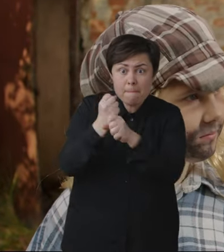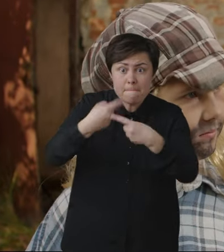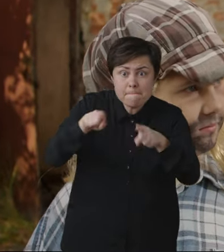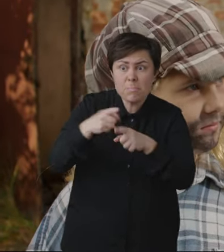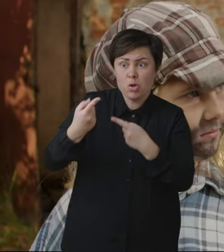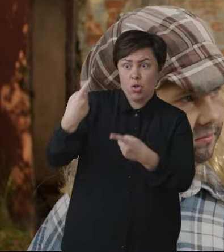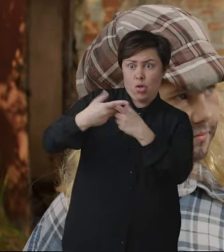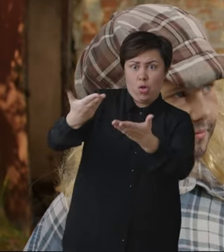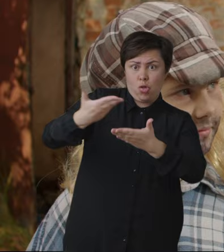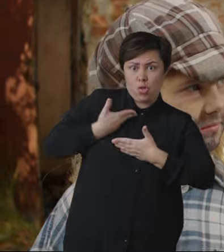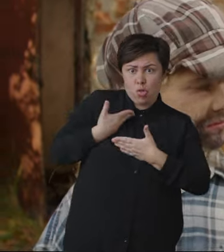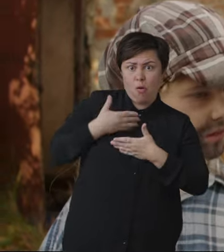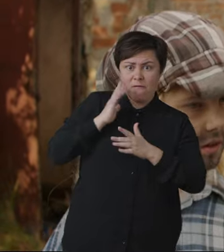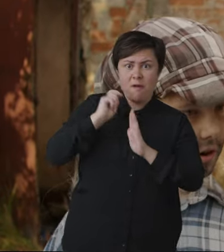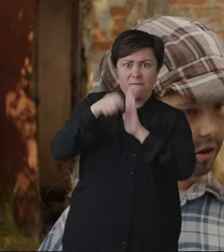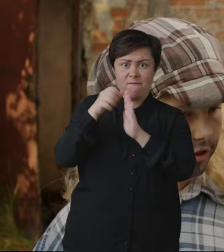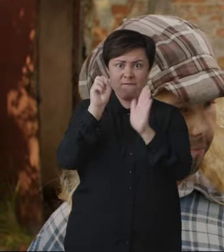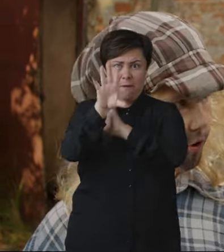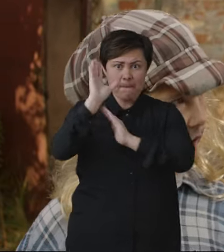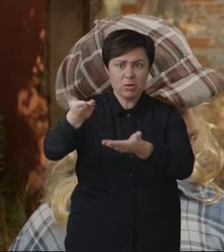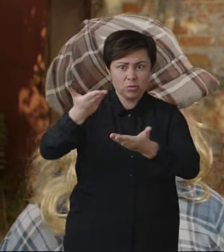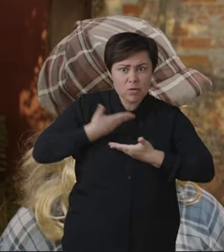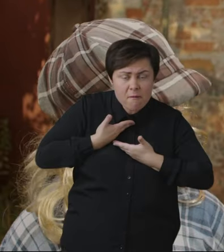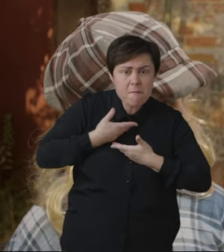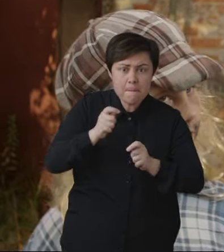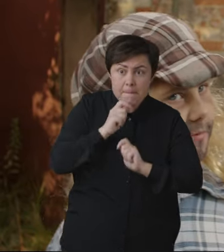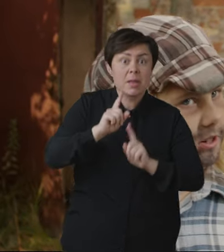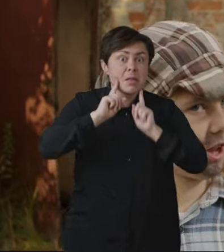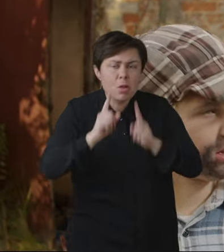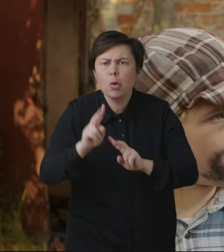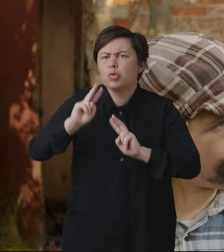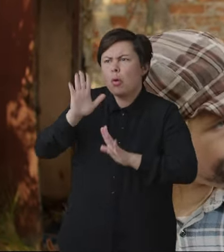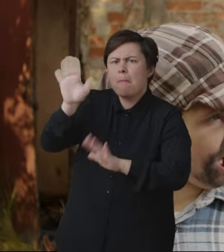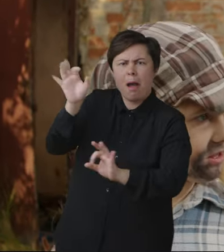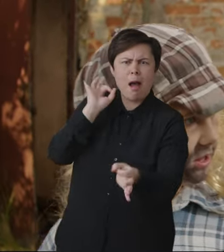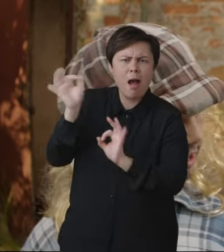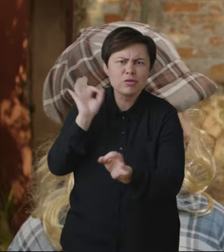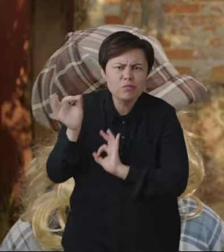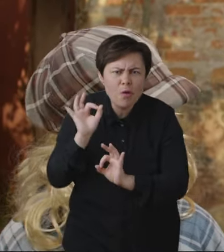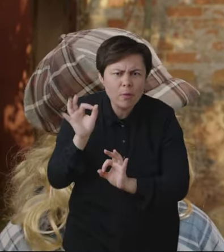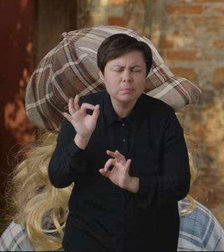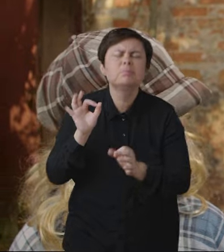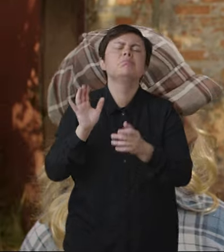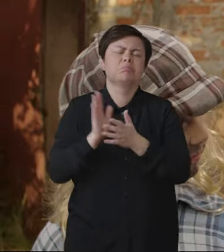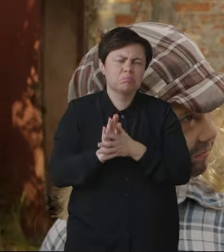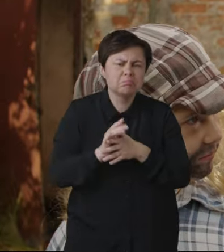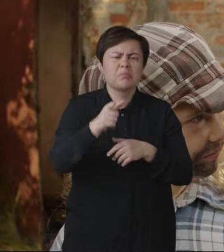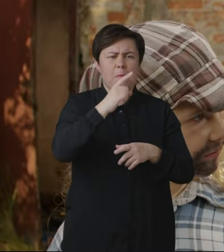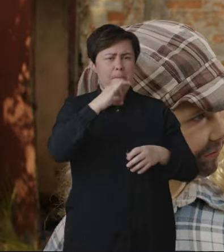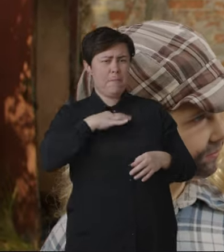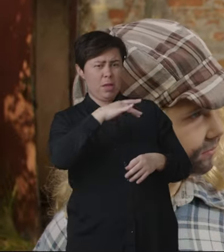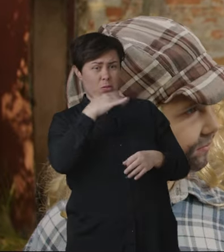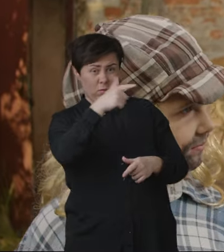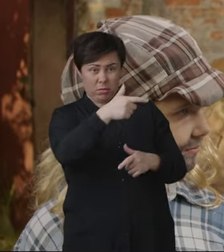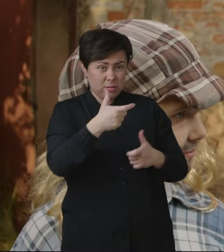nowy zestaw do wyświetlania filmu w naszym kinie. Naprawdę? Skąd masz takie informacje? No jak to, panie kolorowe?